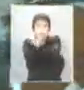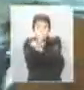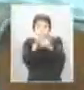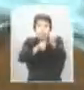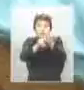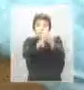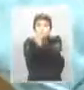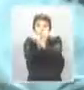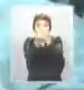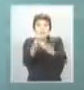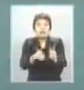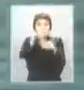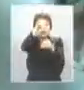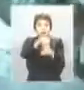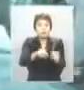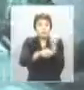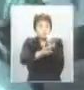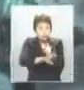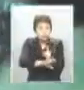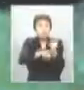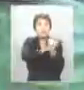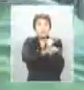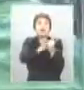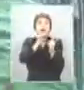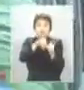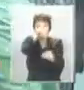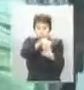ใหหพ่อคุณนอนพักรัษาตัวอยู่ที่โงพยาบาลมหล món